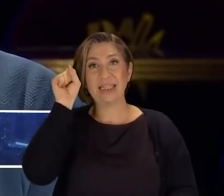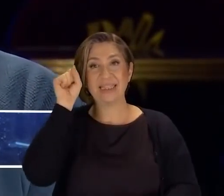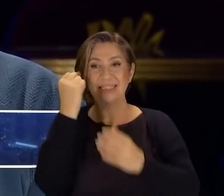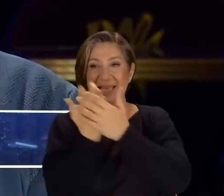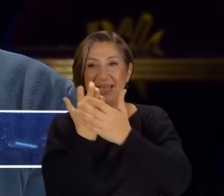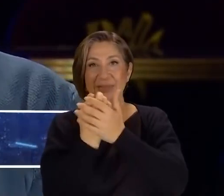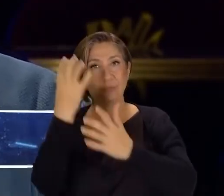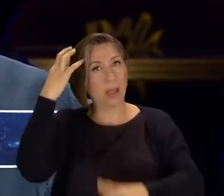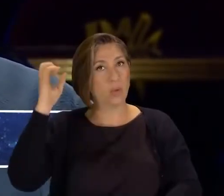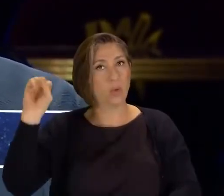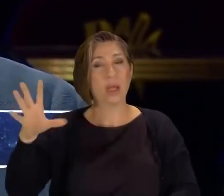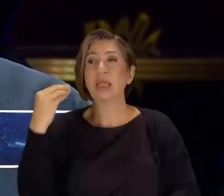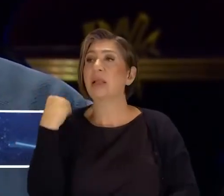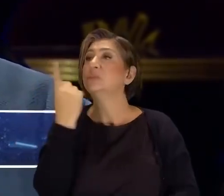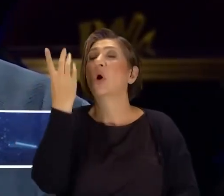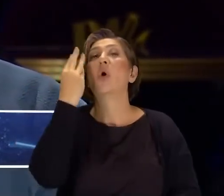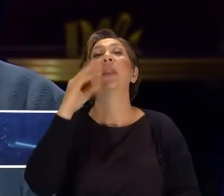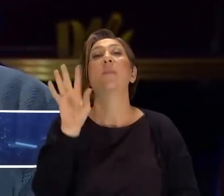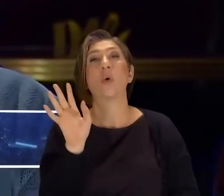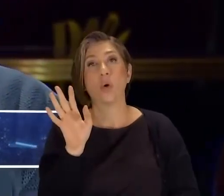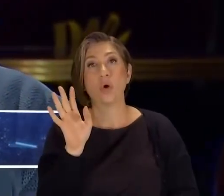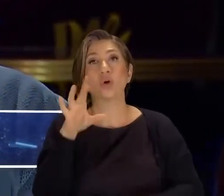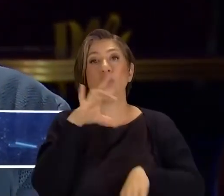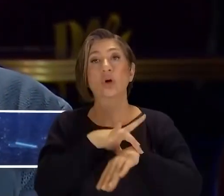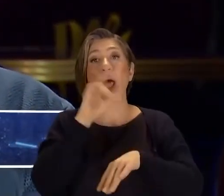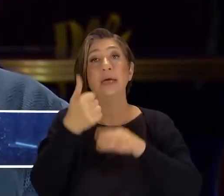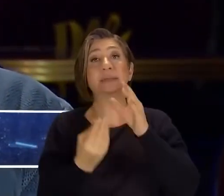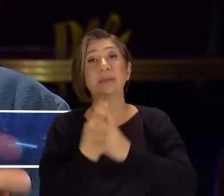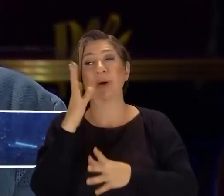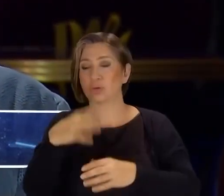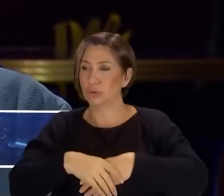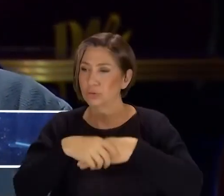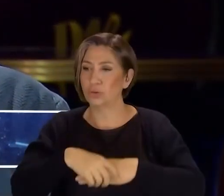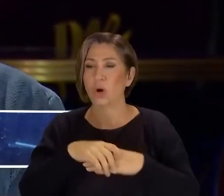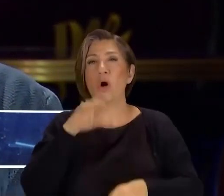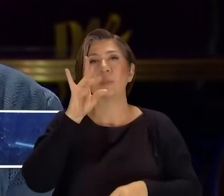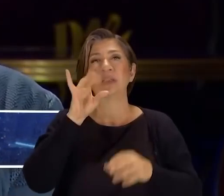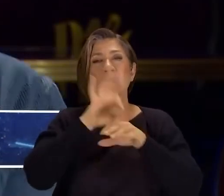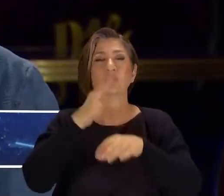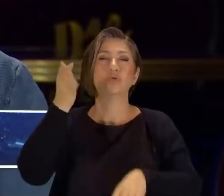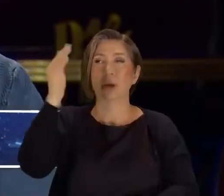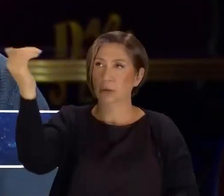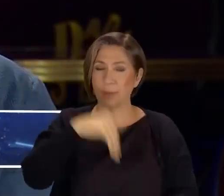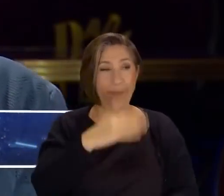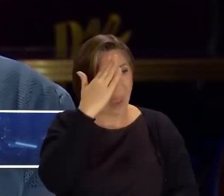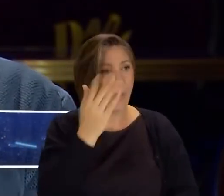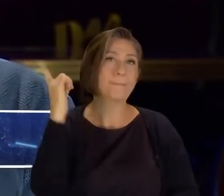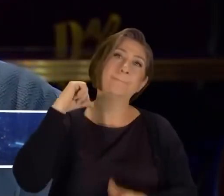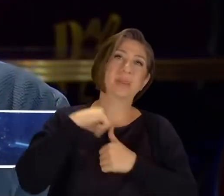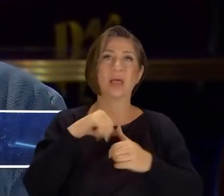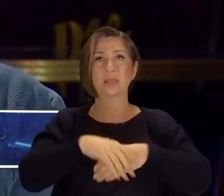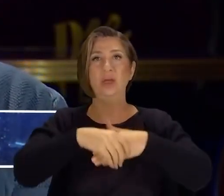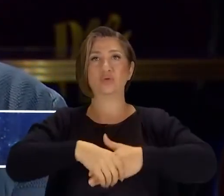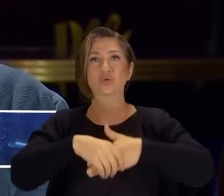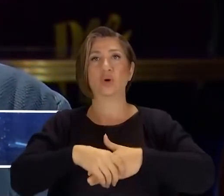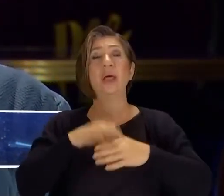alıyorlar beraber çıktı ameliyattan en yeni bir şey öğrenemiyor lar Doktor her sabah giriyor tanışıyor Doktor çıksın 15 dakika sonra gelsin Merhaba diye bir